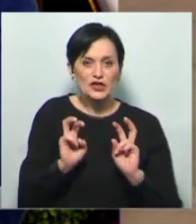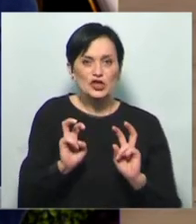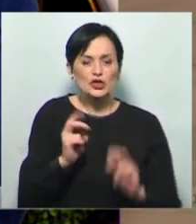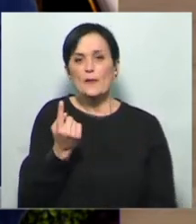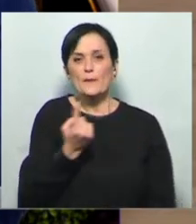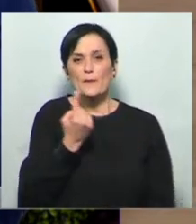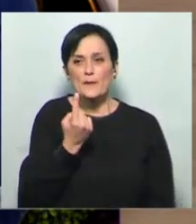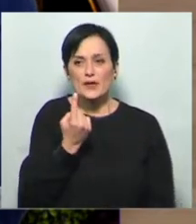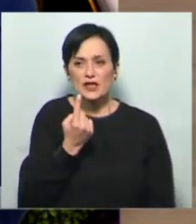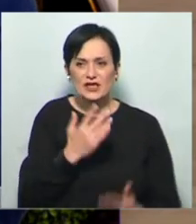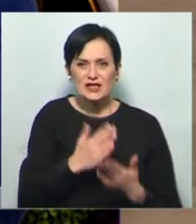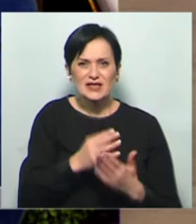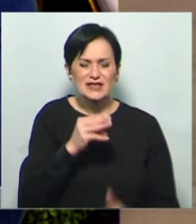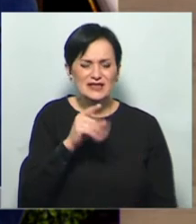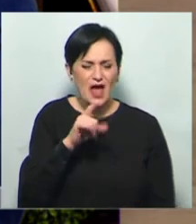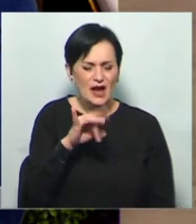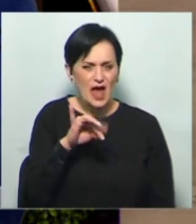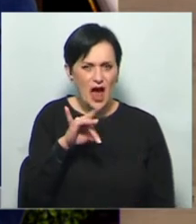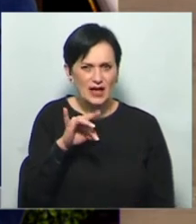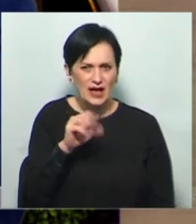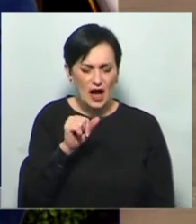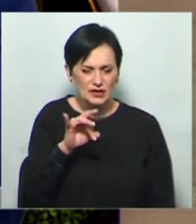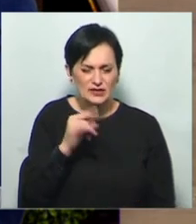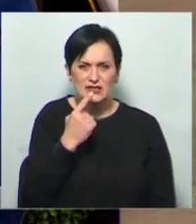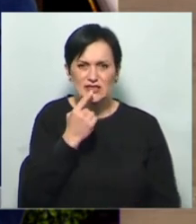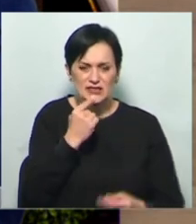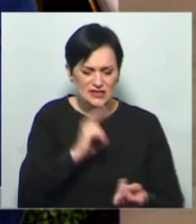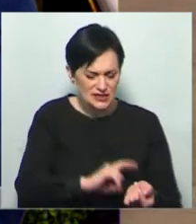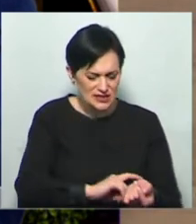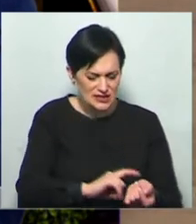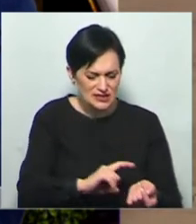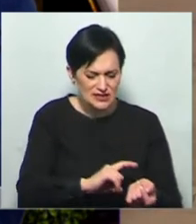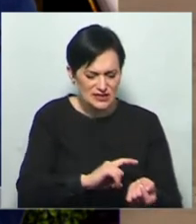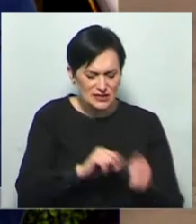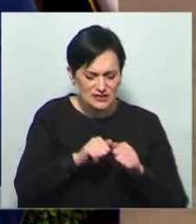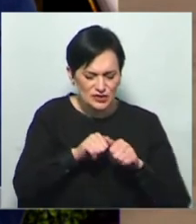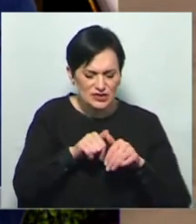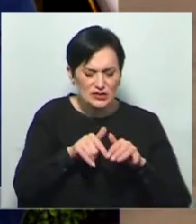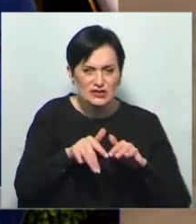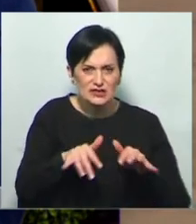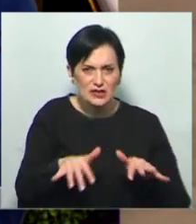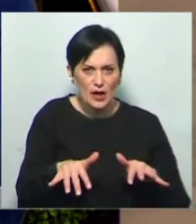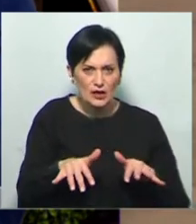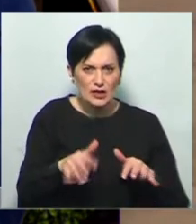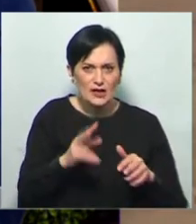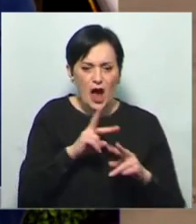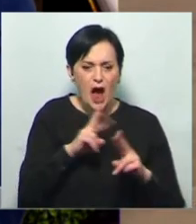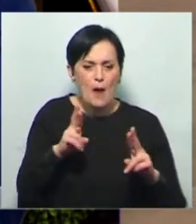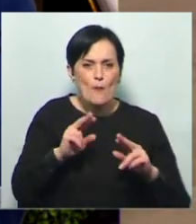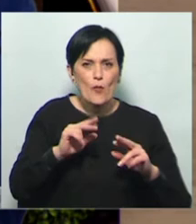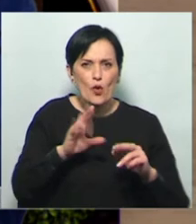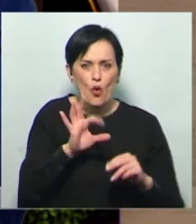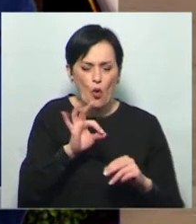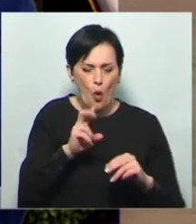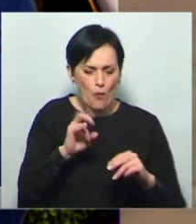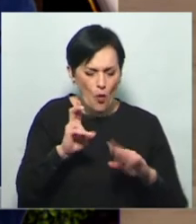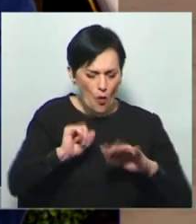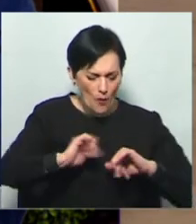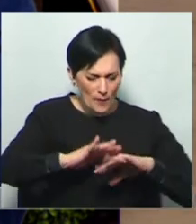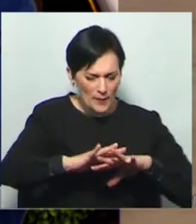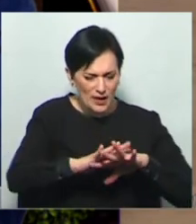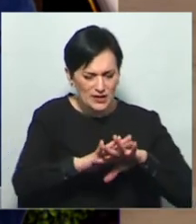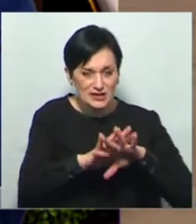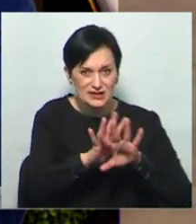არის ტელეანგიექტაზიები იგივე სიზარღოვანი ქსელები ობობისებური ქსელები